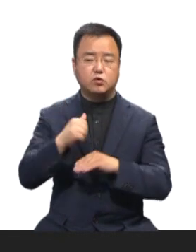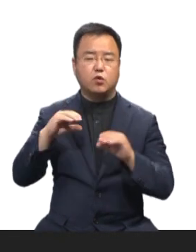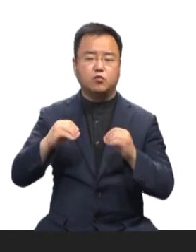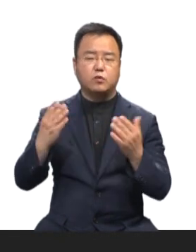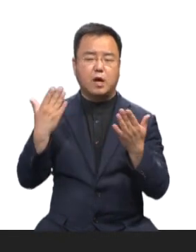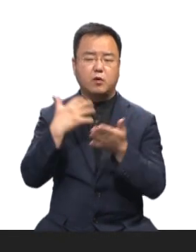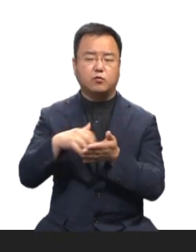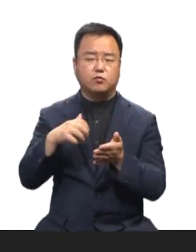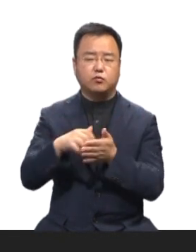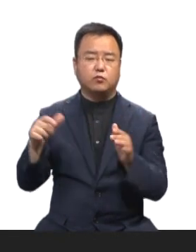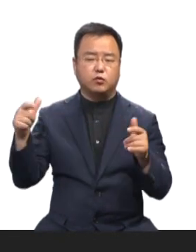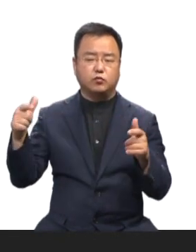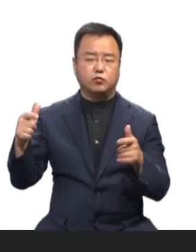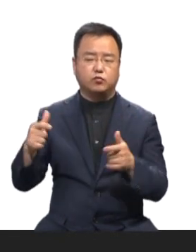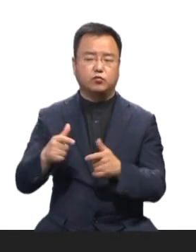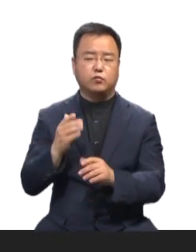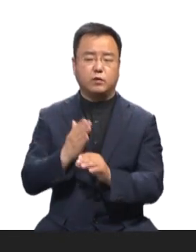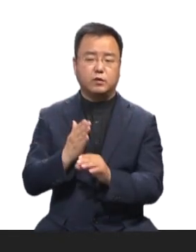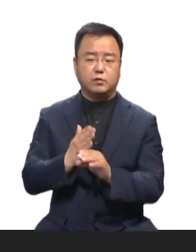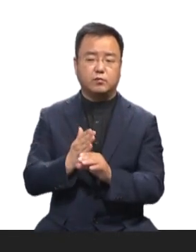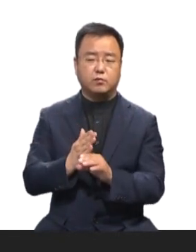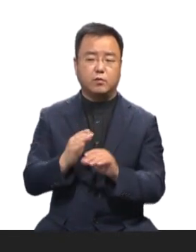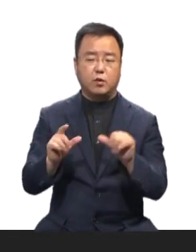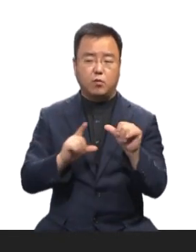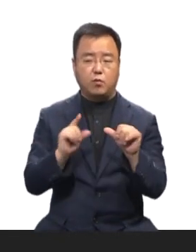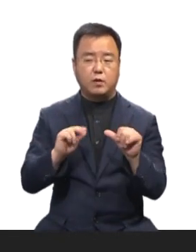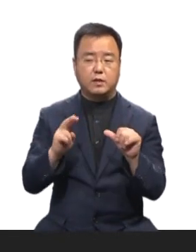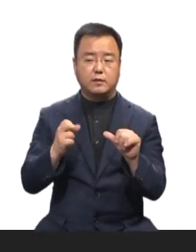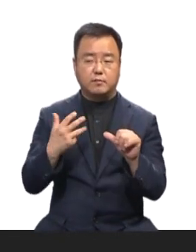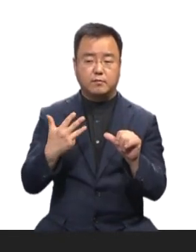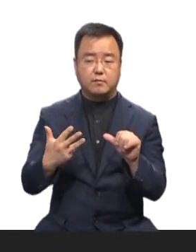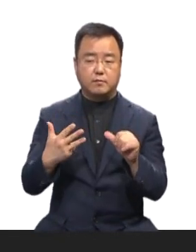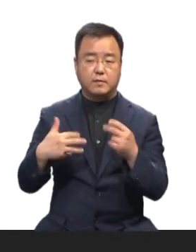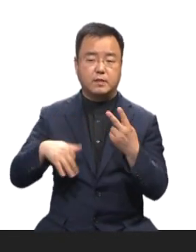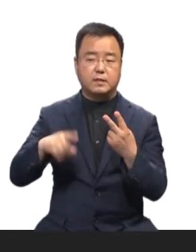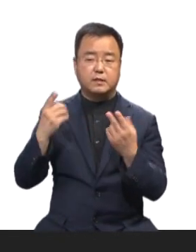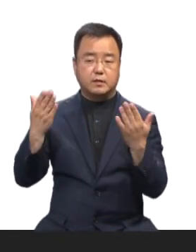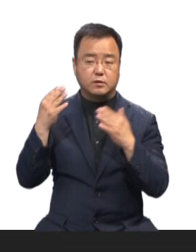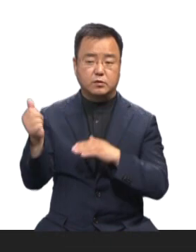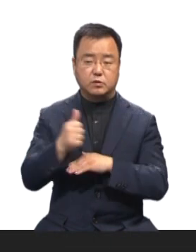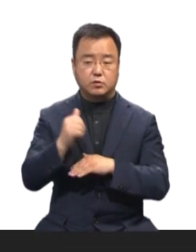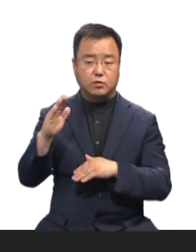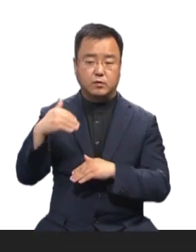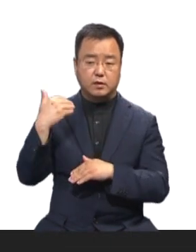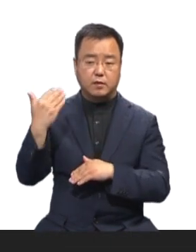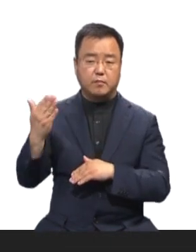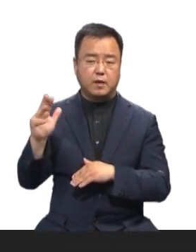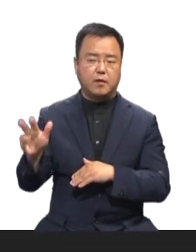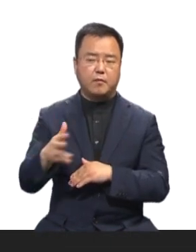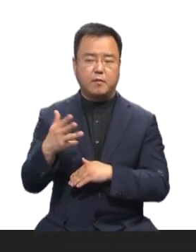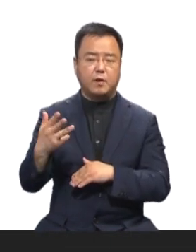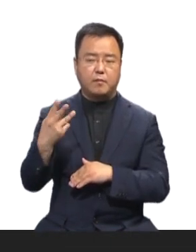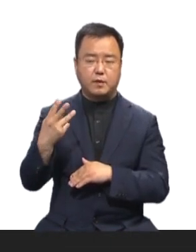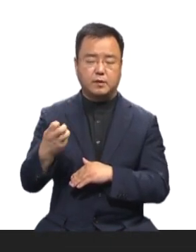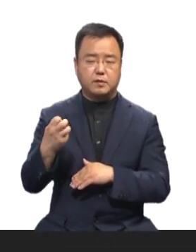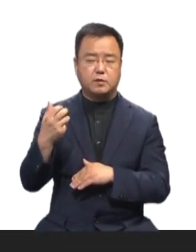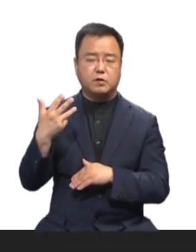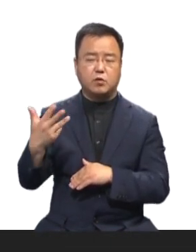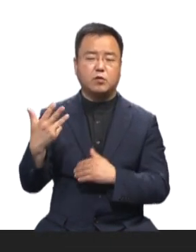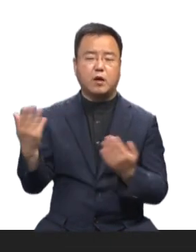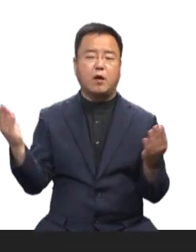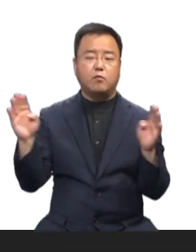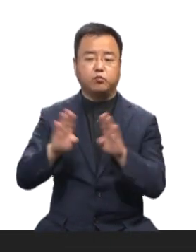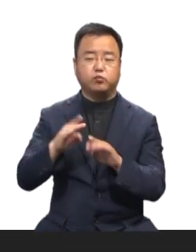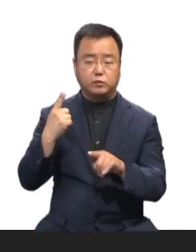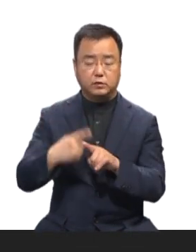겁니다 이 지난 5월 28일 2차 등교 다음 날이죠 800 38개 학교가 문을 닫아 썼는데요